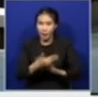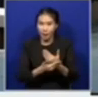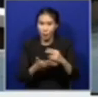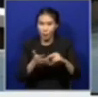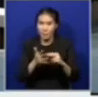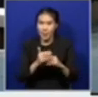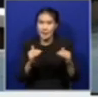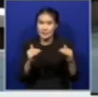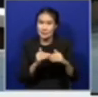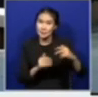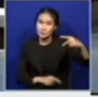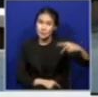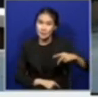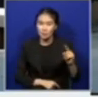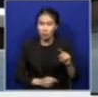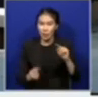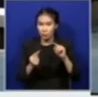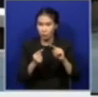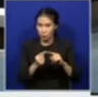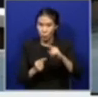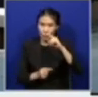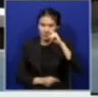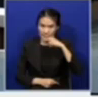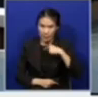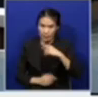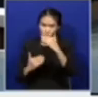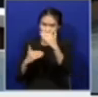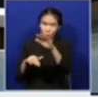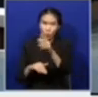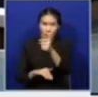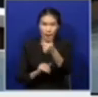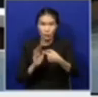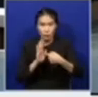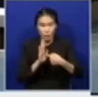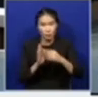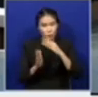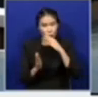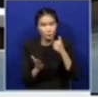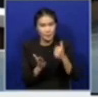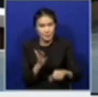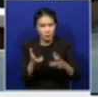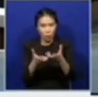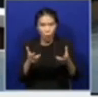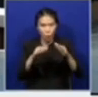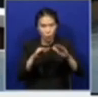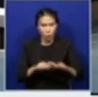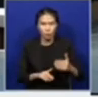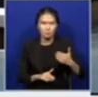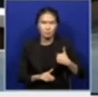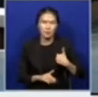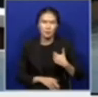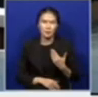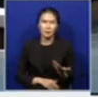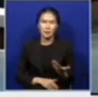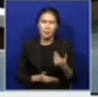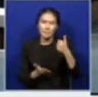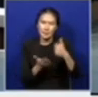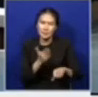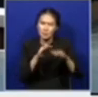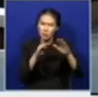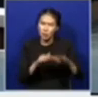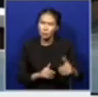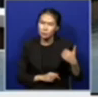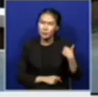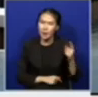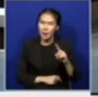ทศเม็กซิโกและแคนาดาซึ่งไทยยังไม่มีความตกลงแต่ว่าหลักการทั่วไปค่ะของการทำความ